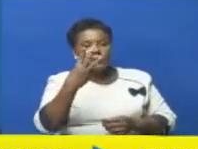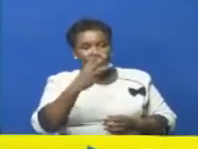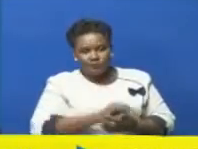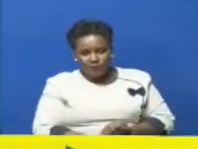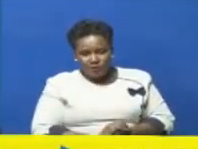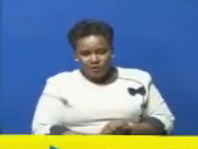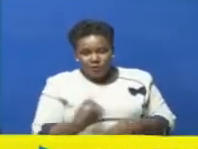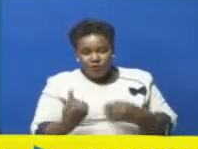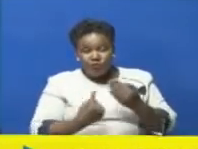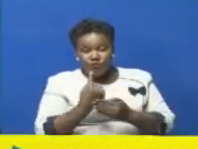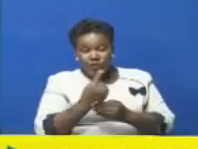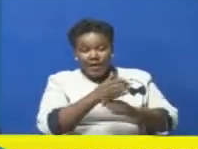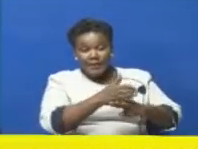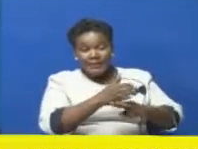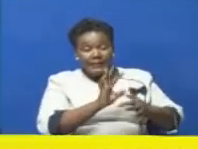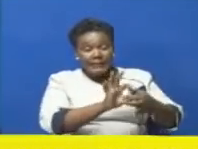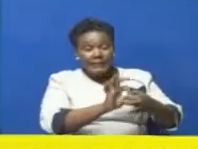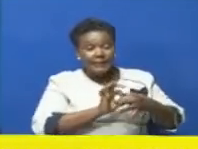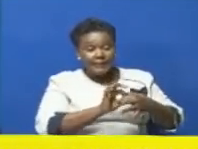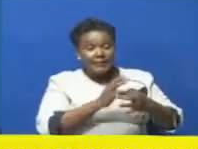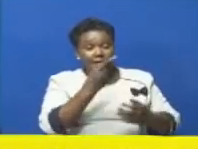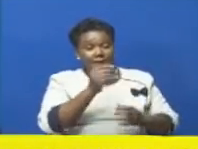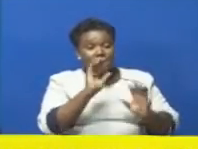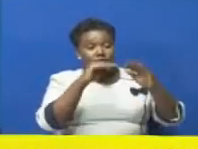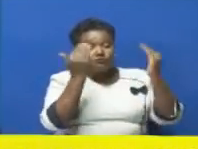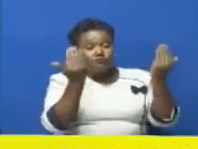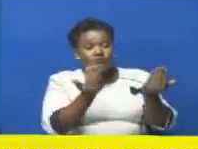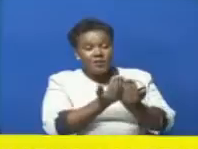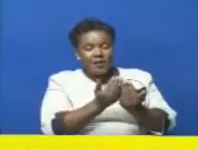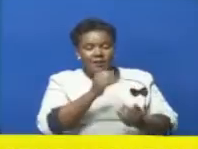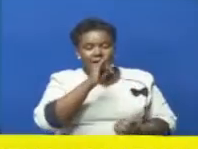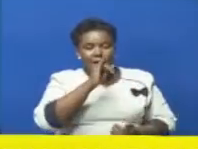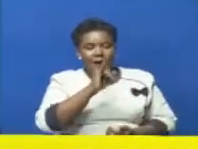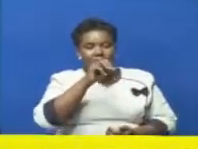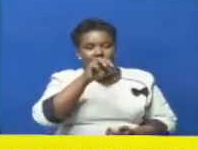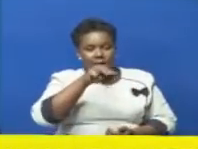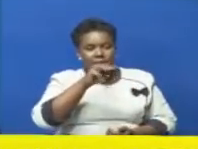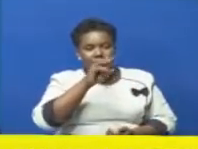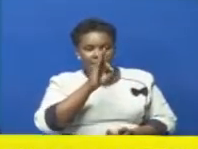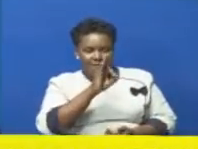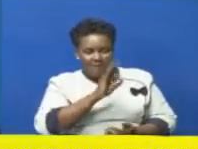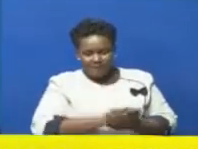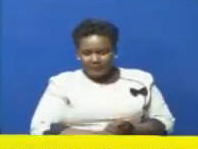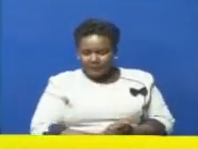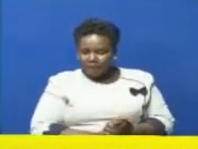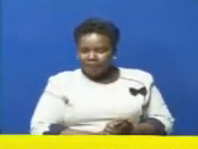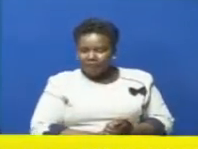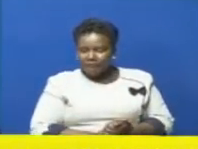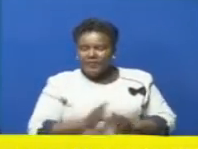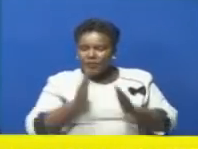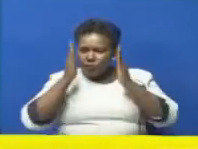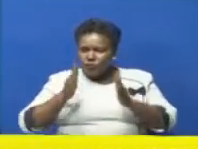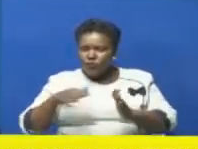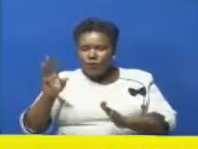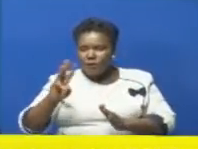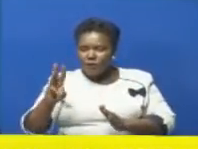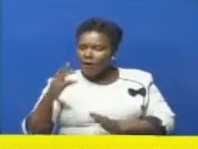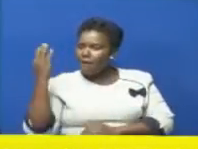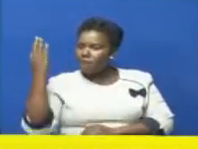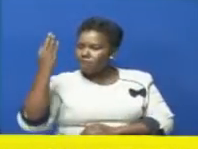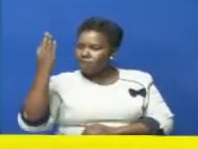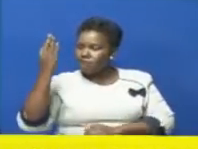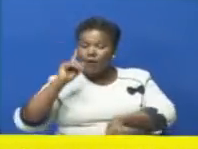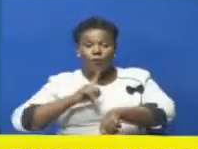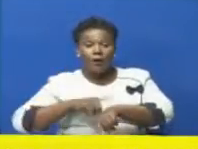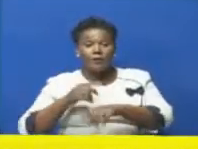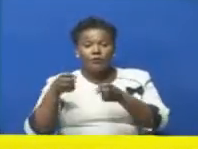la fedha duniani IMF. Dr. Mkanachi ametoa kauli hiyo wilayani Kondoa mkoani Dodoma katika